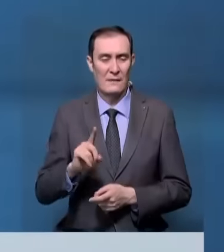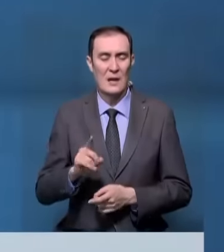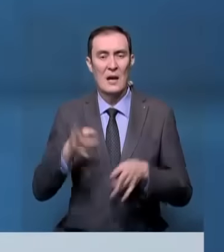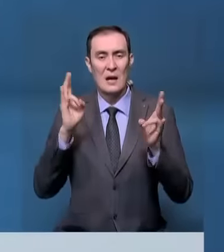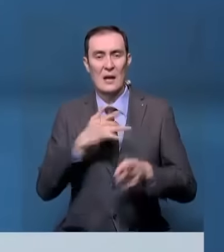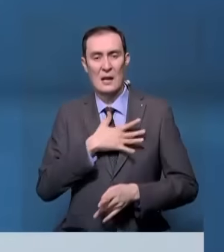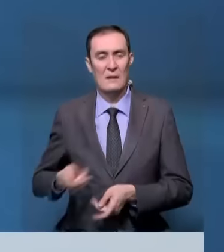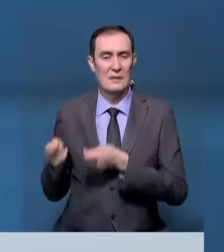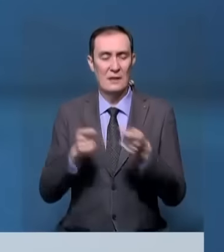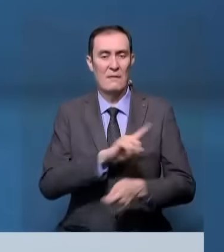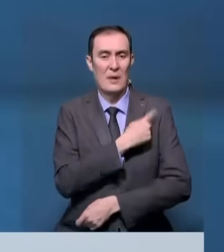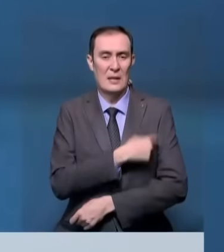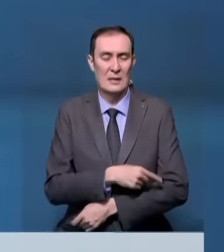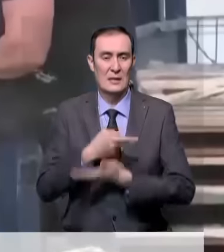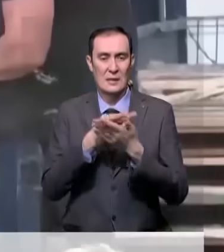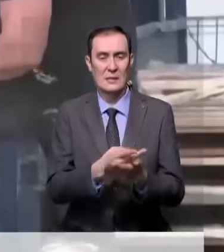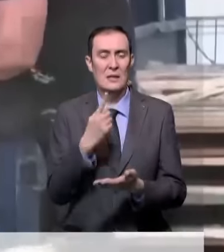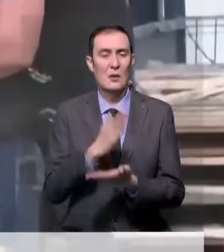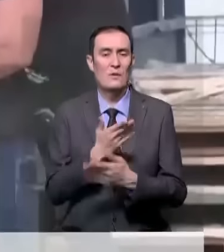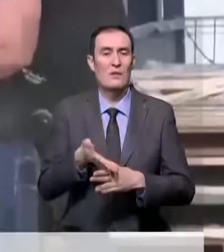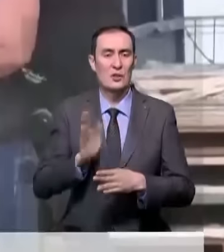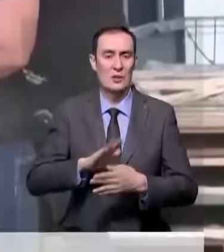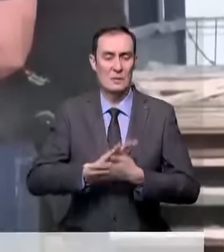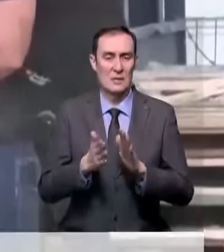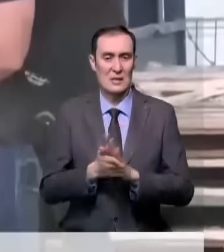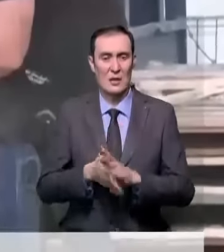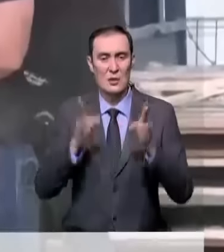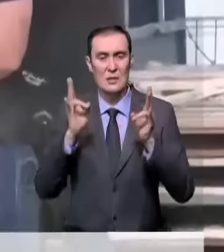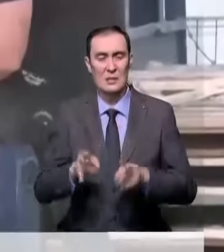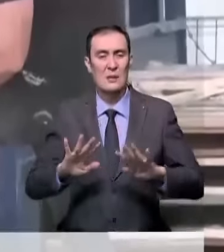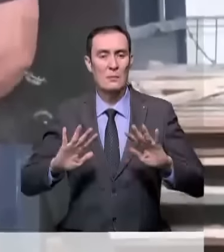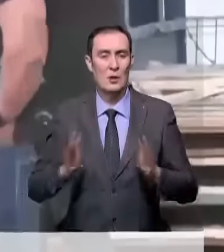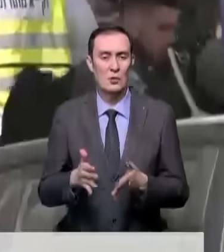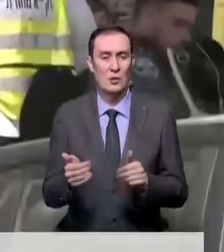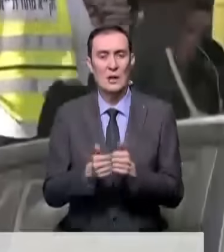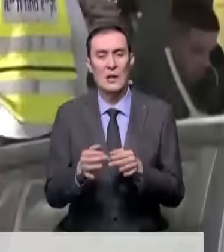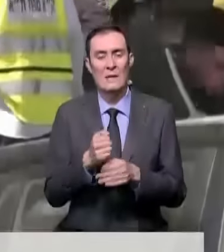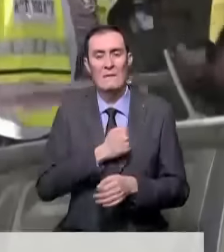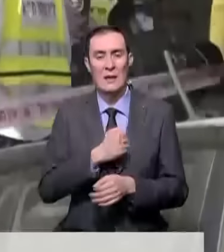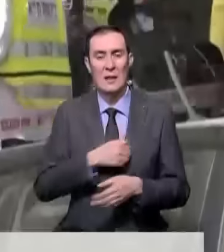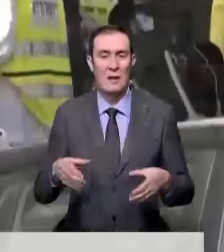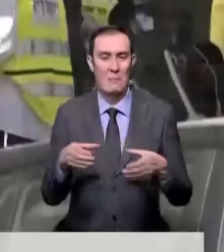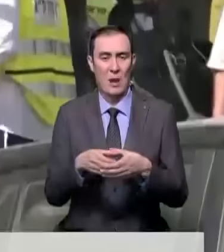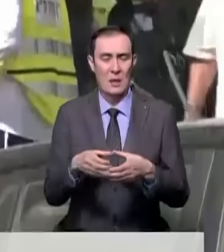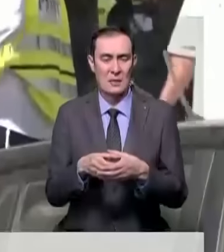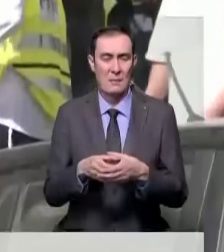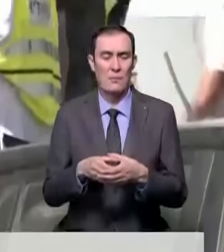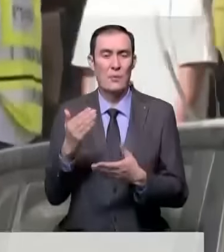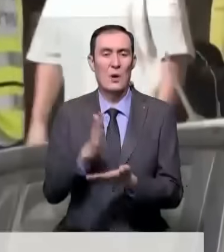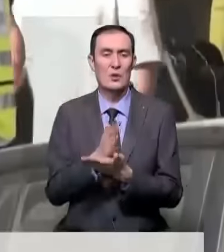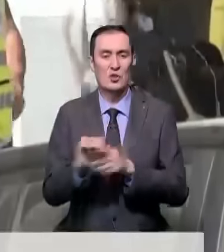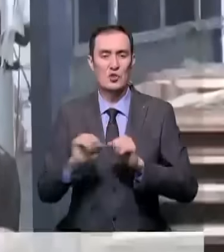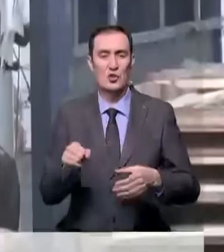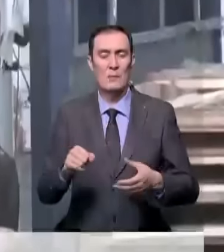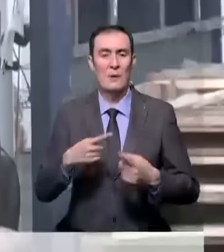Раненых доставили в местные больницы. Один из них находится в критическом состоянии. Инцидент произошел недалеко от военной базы. Там